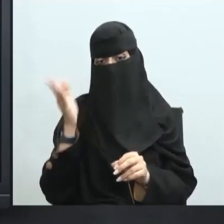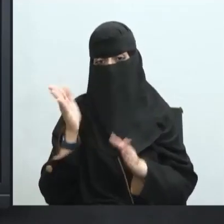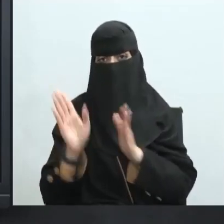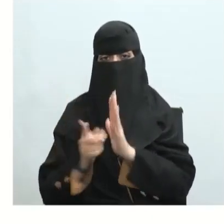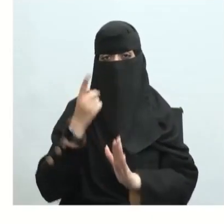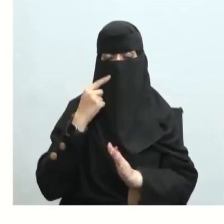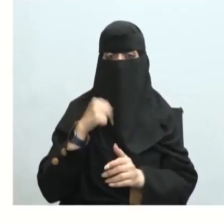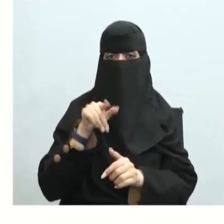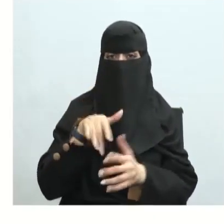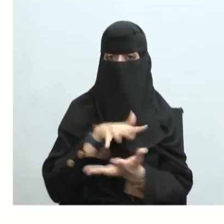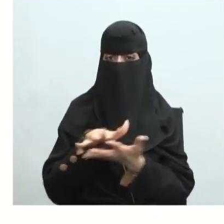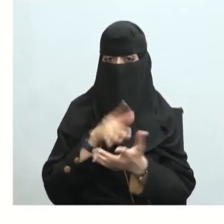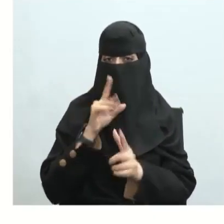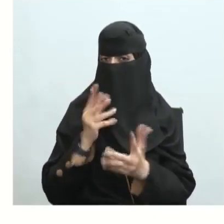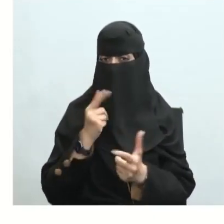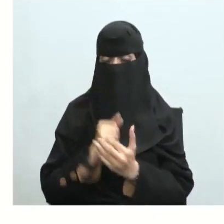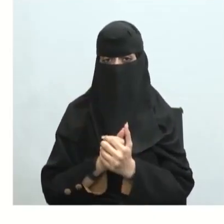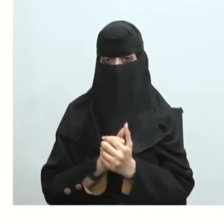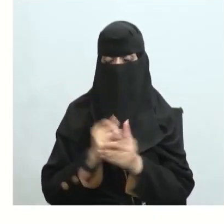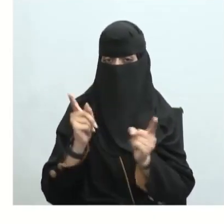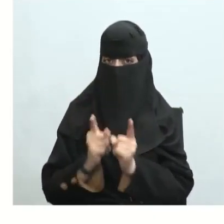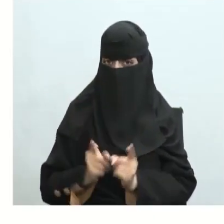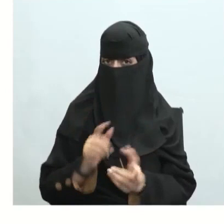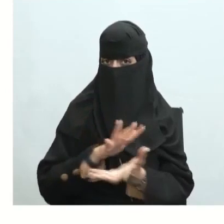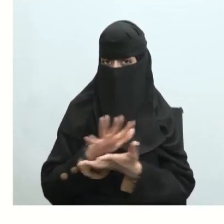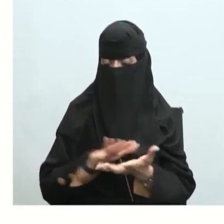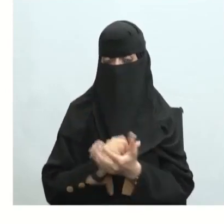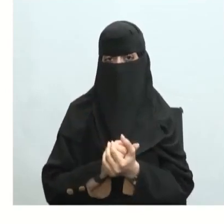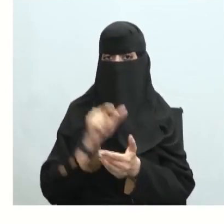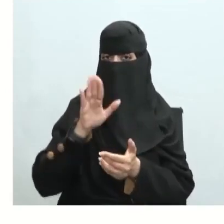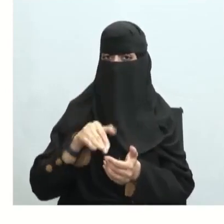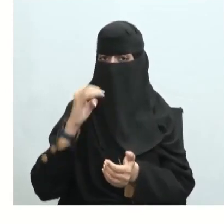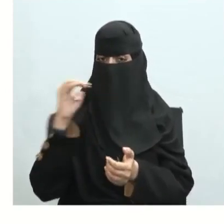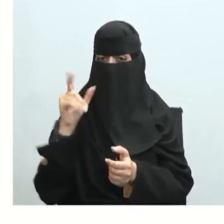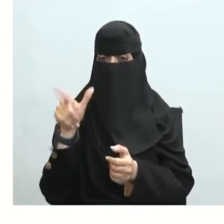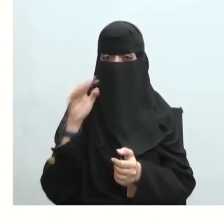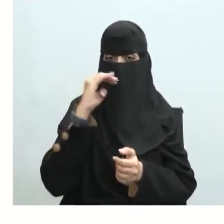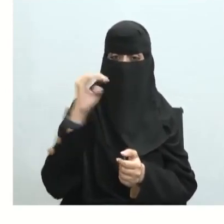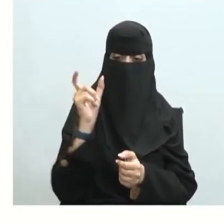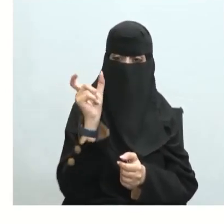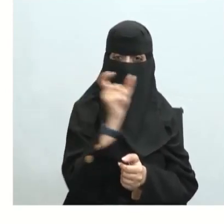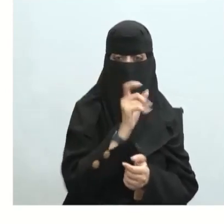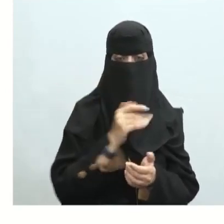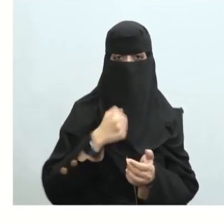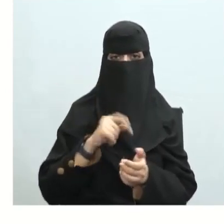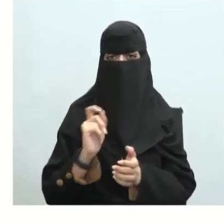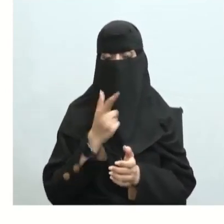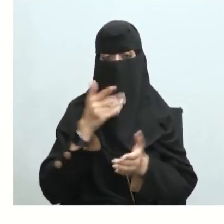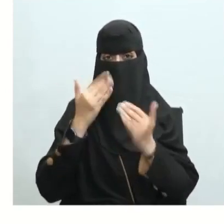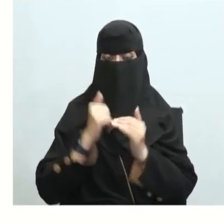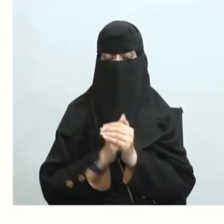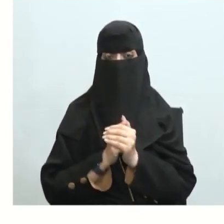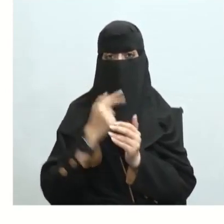بالشكوى حدد موضوع الشكوى او في جمله او جمل قصيره مباشره جميل